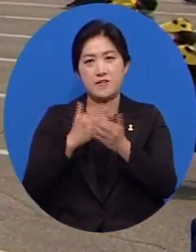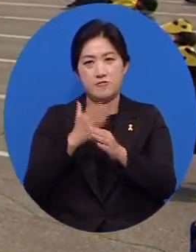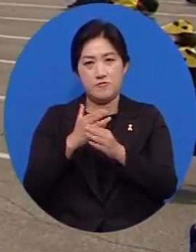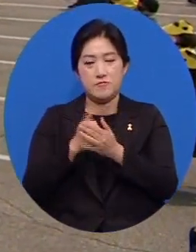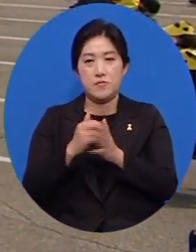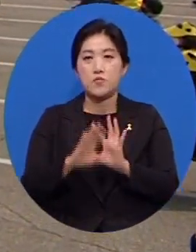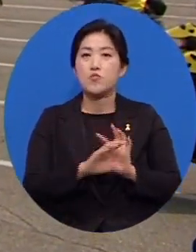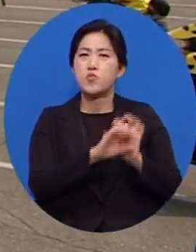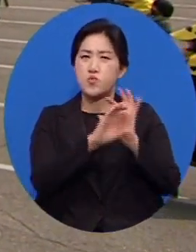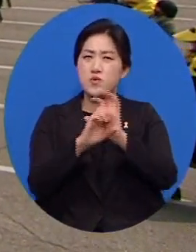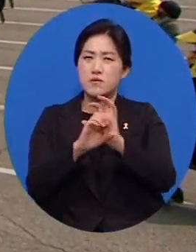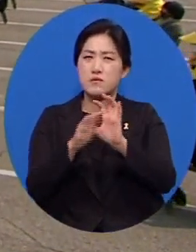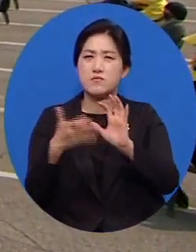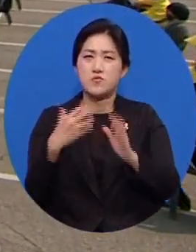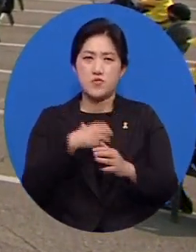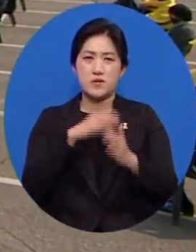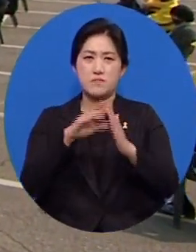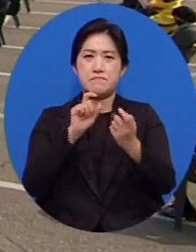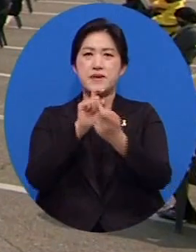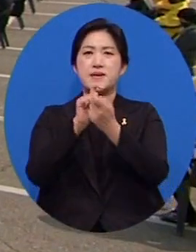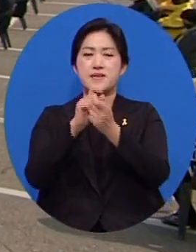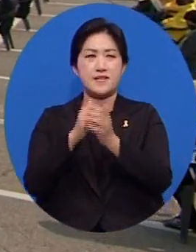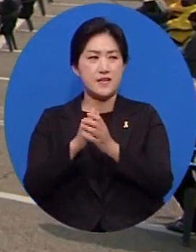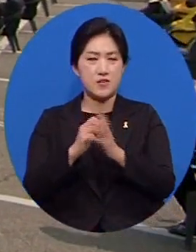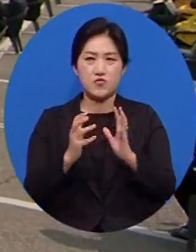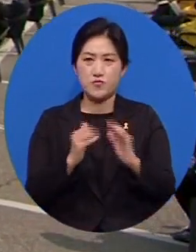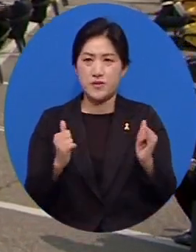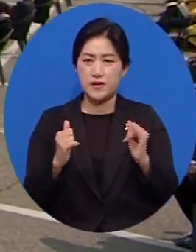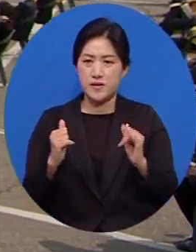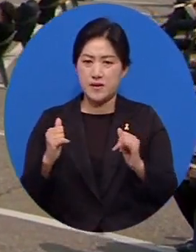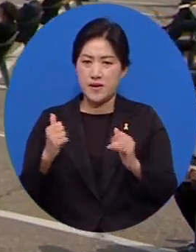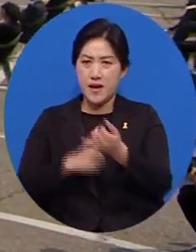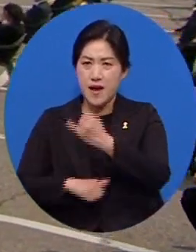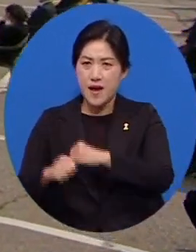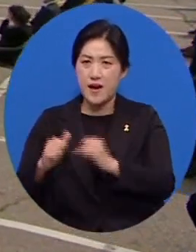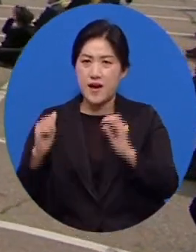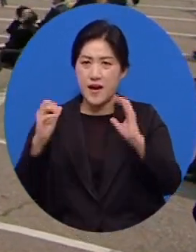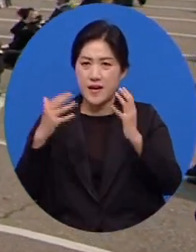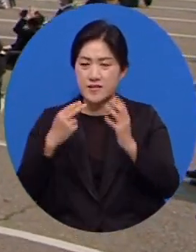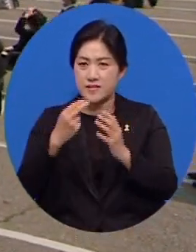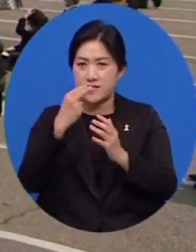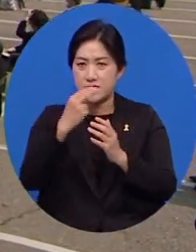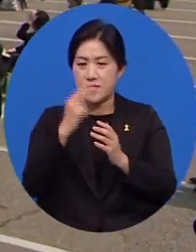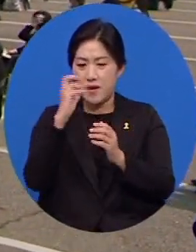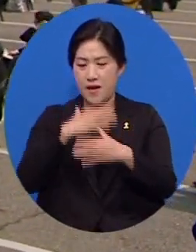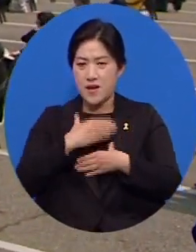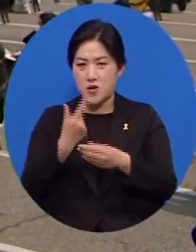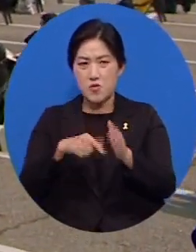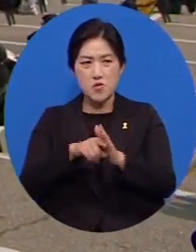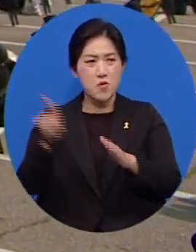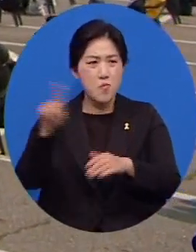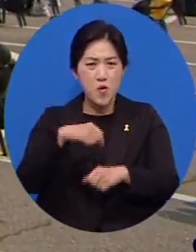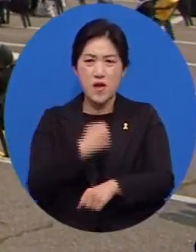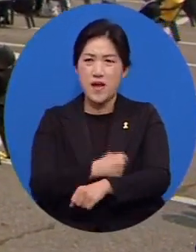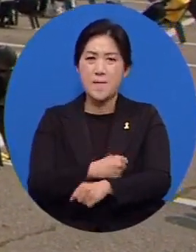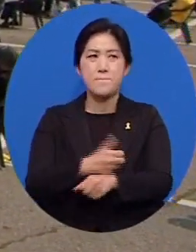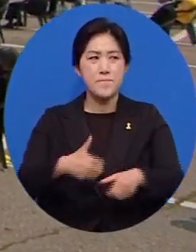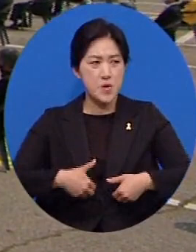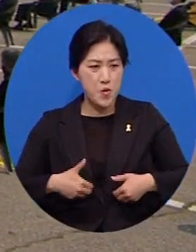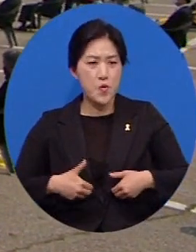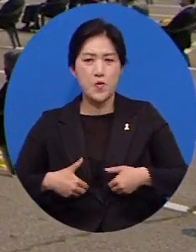앞에 국민들과 아이들의 생명과 안전을 위해서 뭐라도 해야 한다는 그런